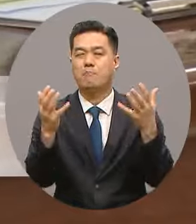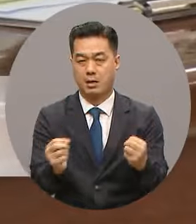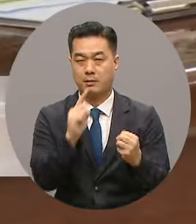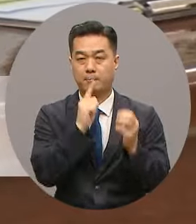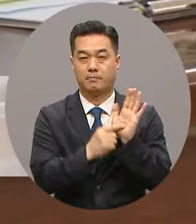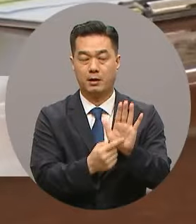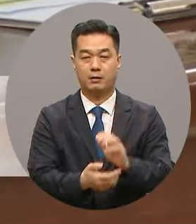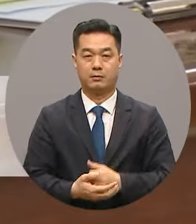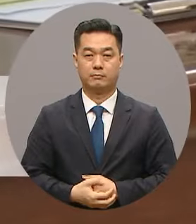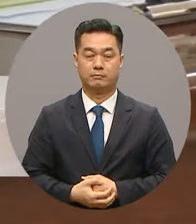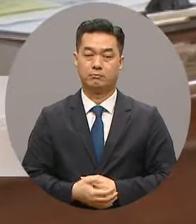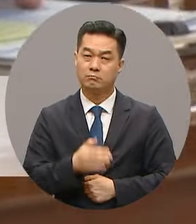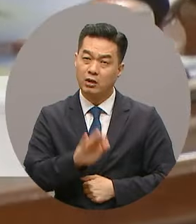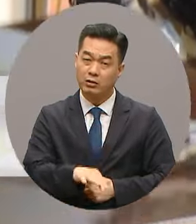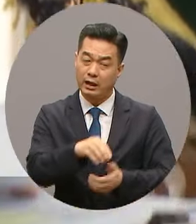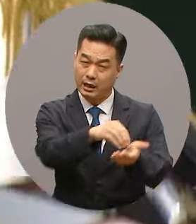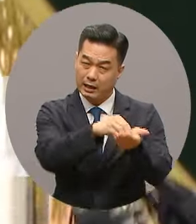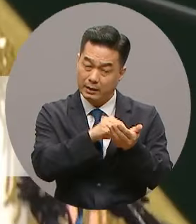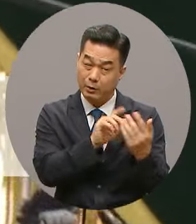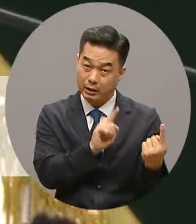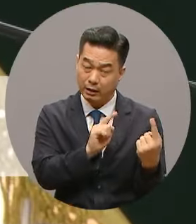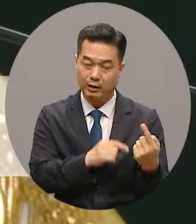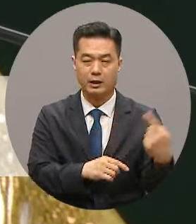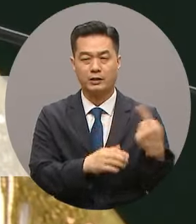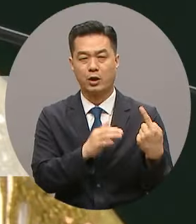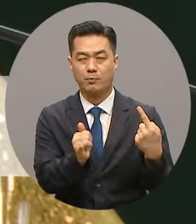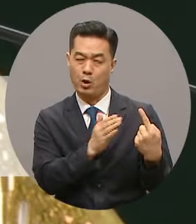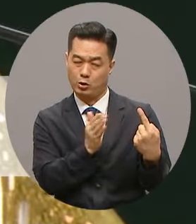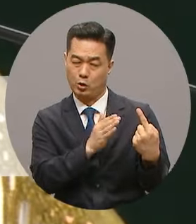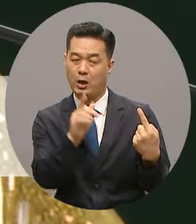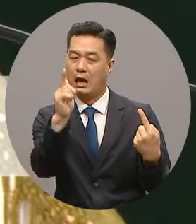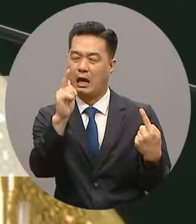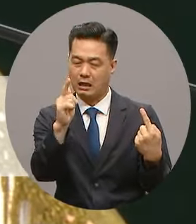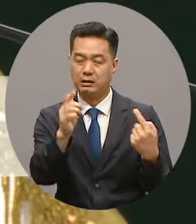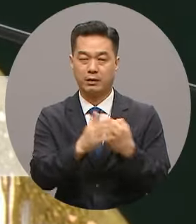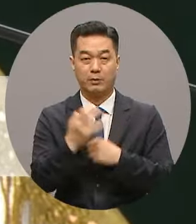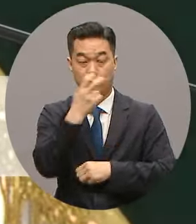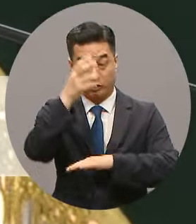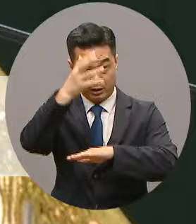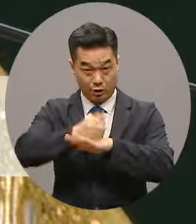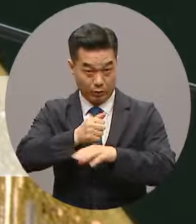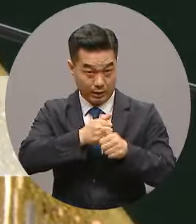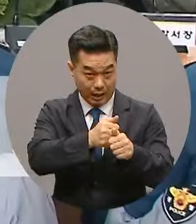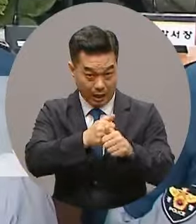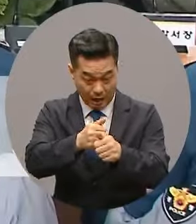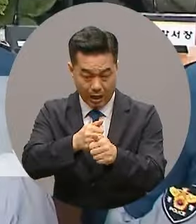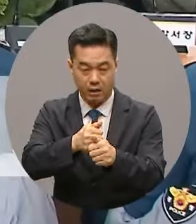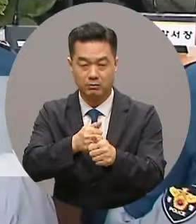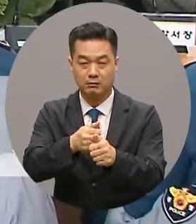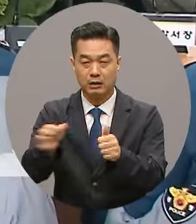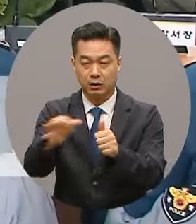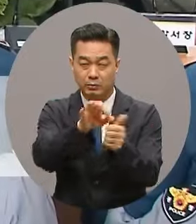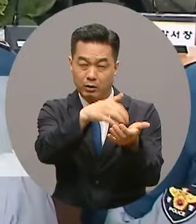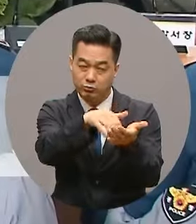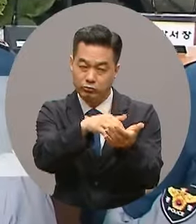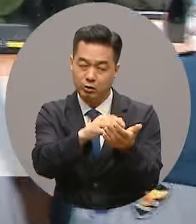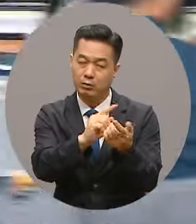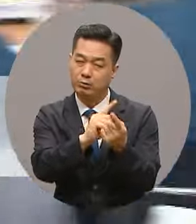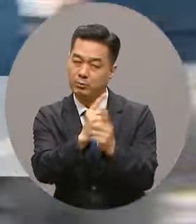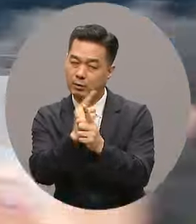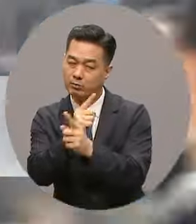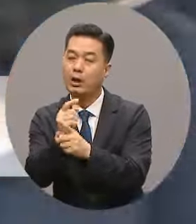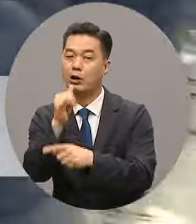전했습니다 다만 입권 대상이 천여명이라는 건 아니라며 수사 결과에 따라 입권 대상자 수는 달라질 수